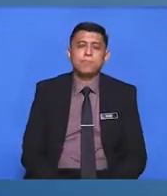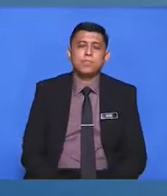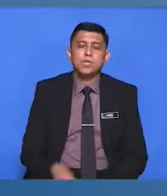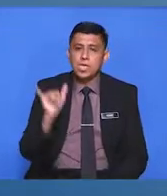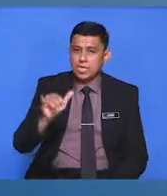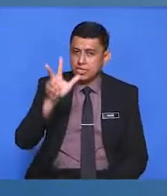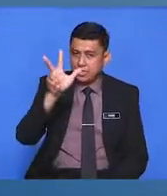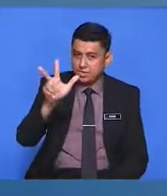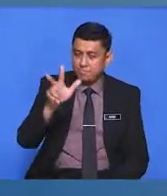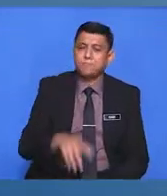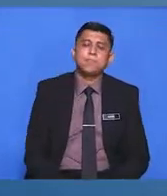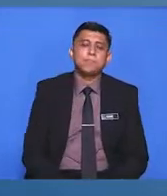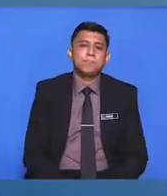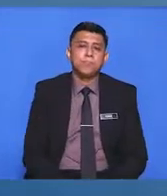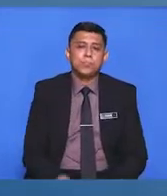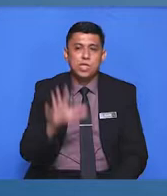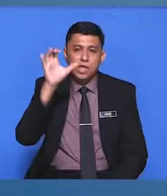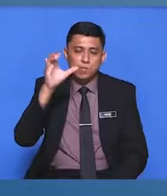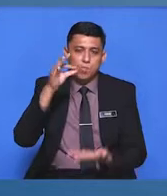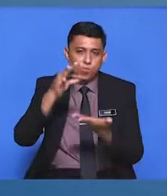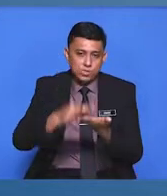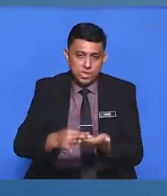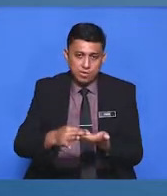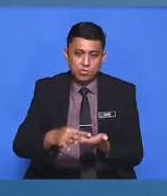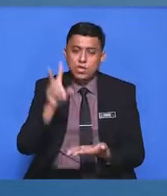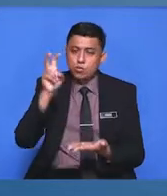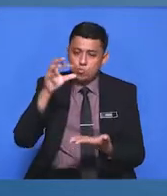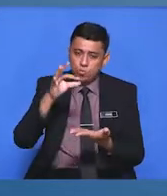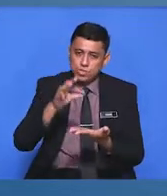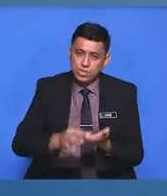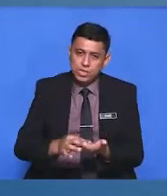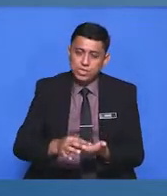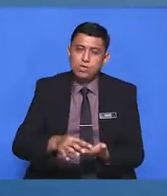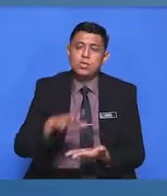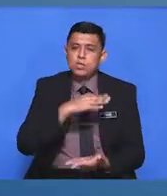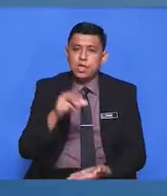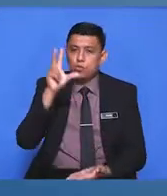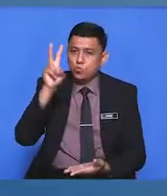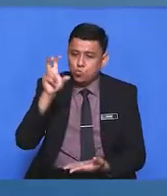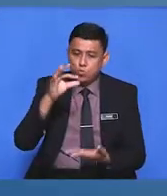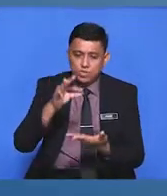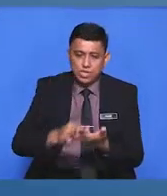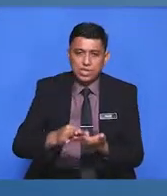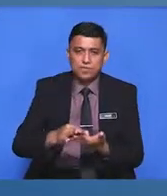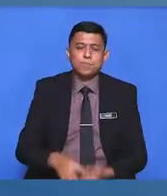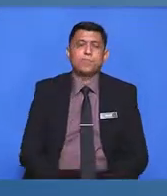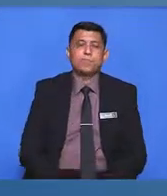Yang ketiga, 50 sen, 20 sen dan 20 sen.